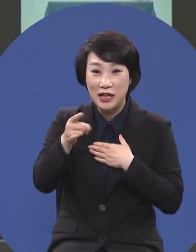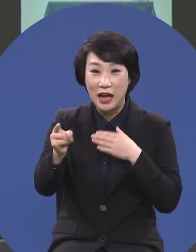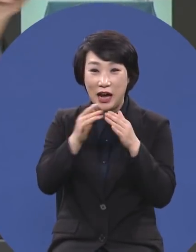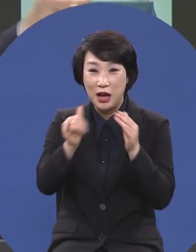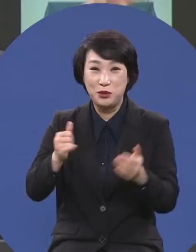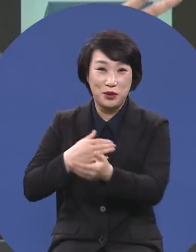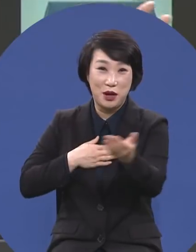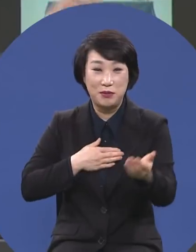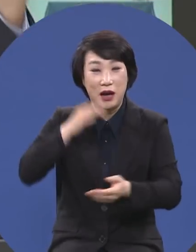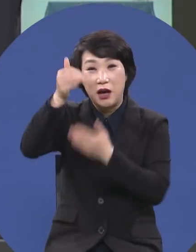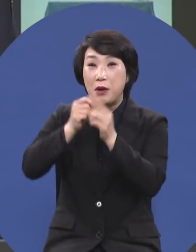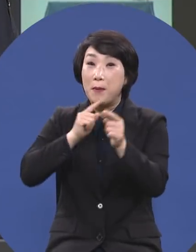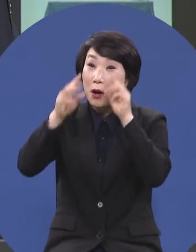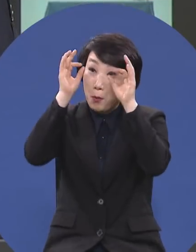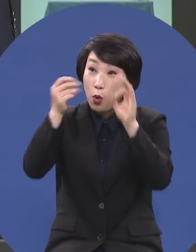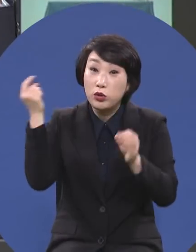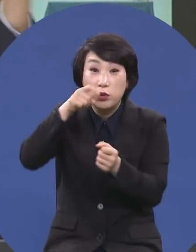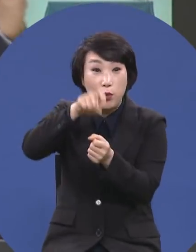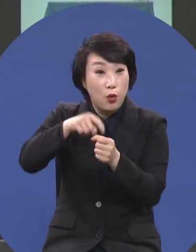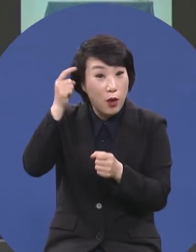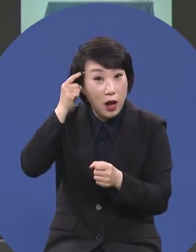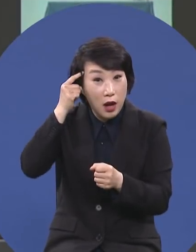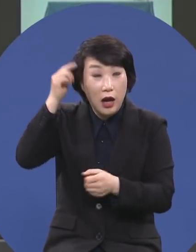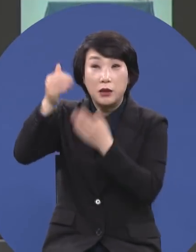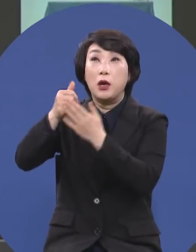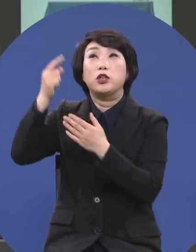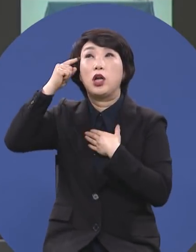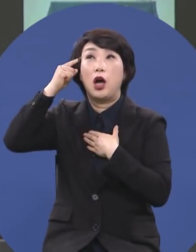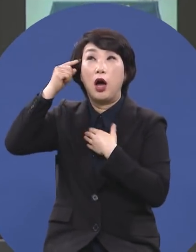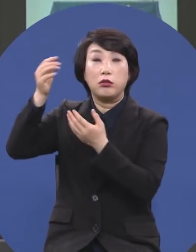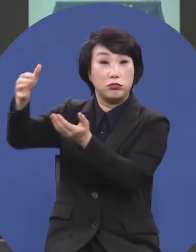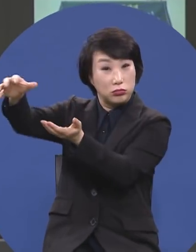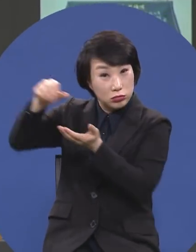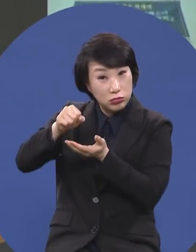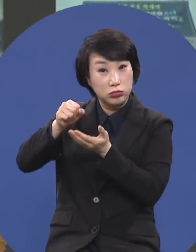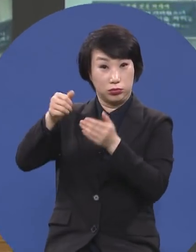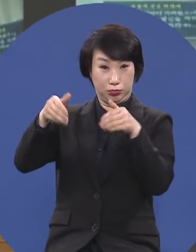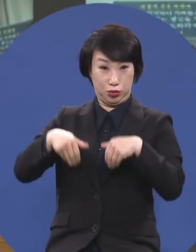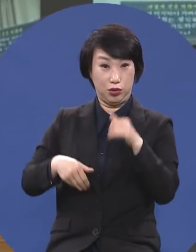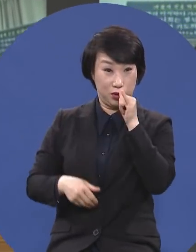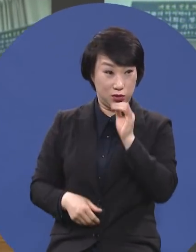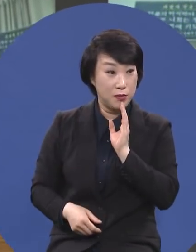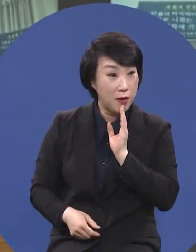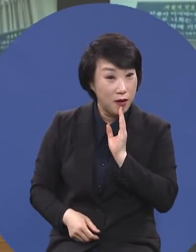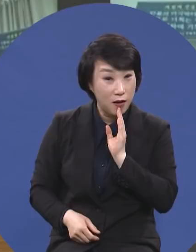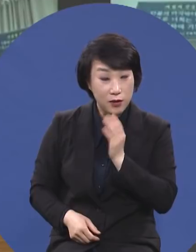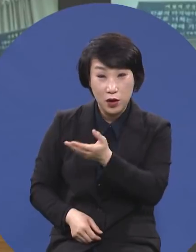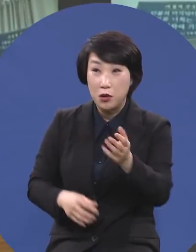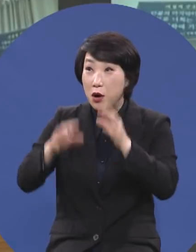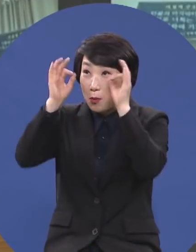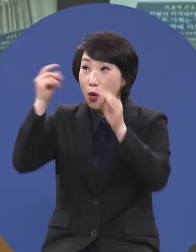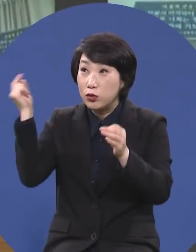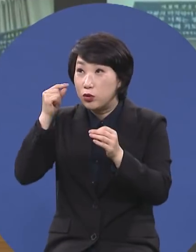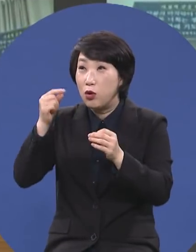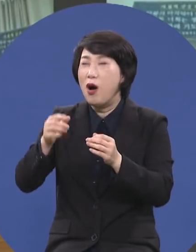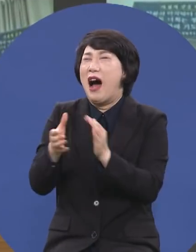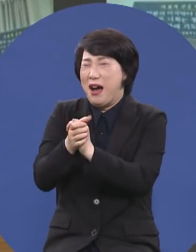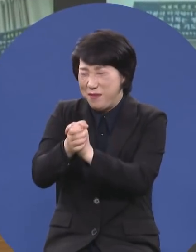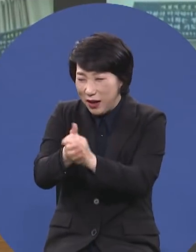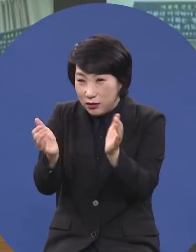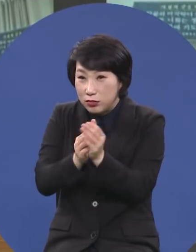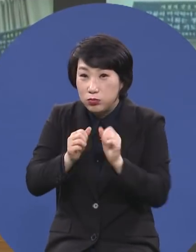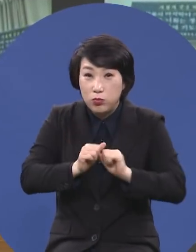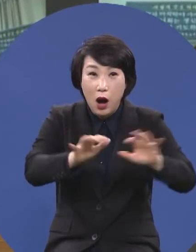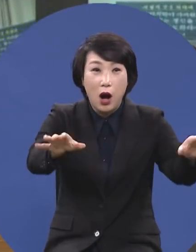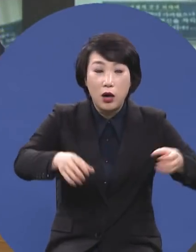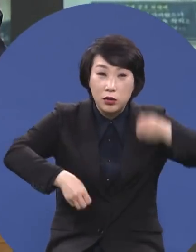하나님 말씀 왜 듣느냐? 하나님의 생각을 수용하려고 듣는데 듣고 나가다 잊어버리면